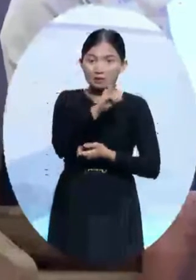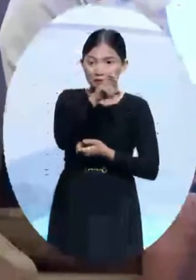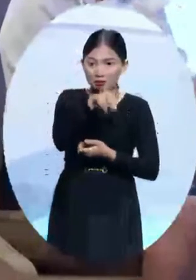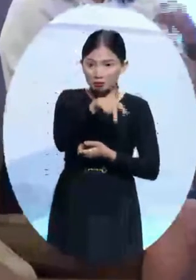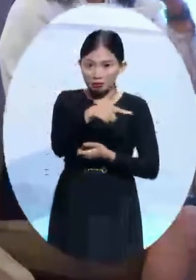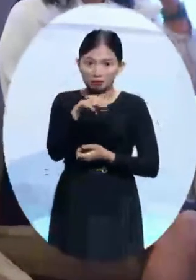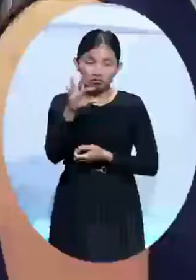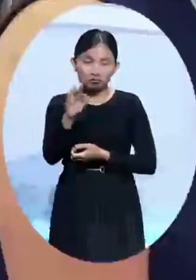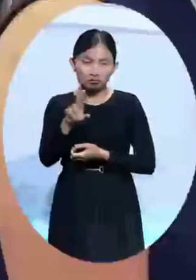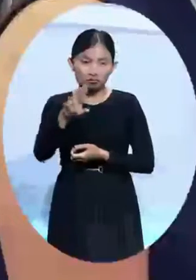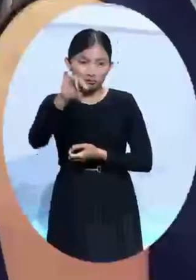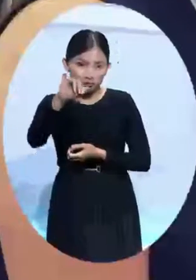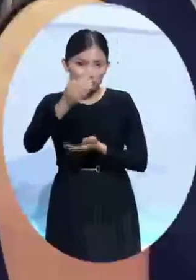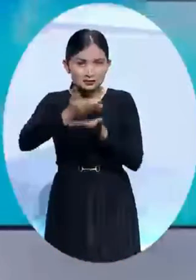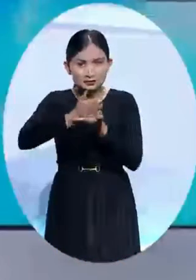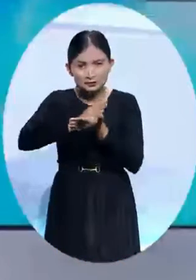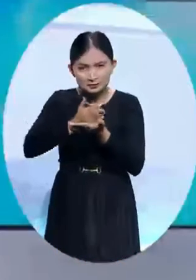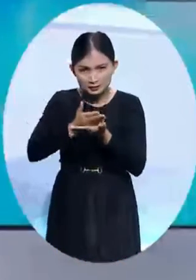đổi số trong giáo dục đại học.